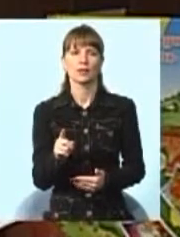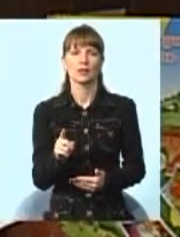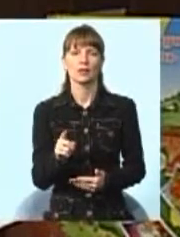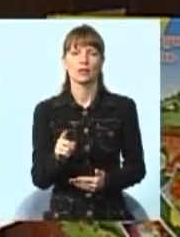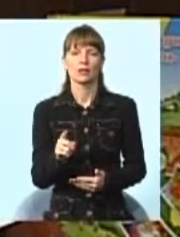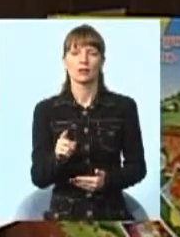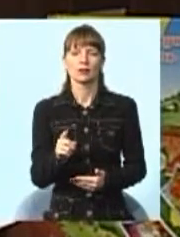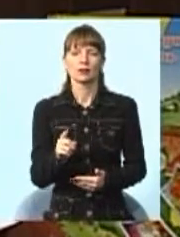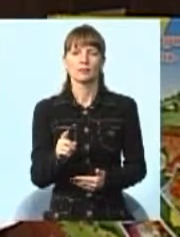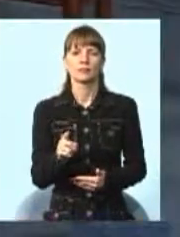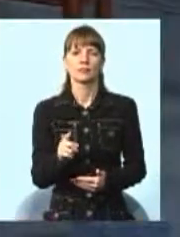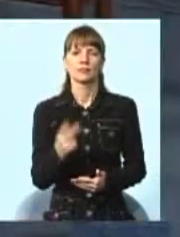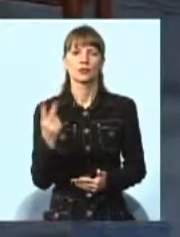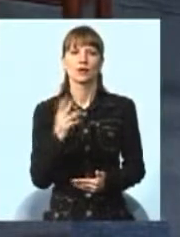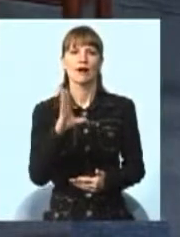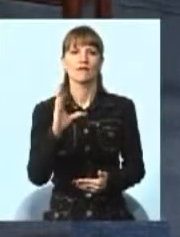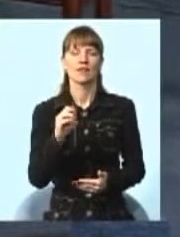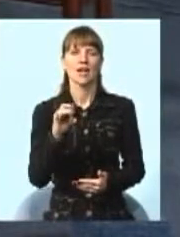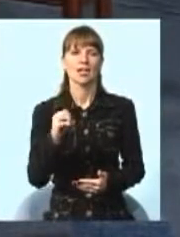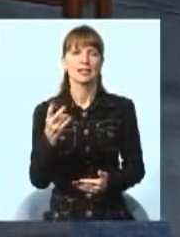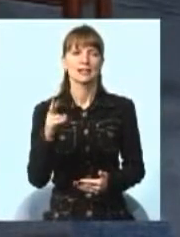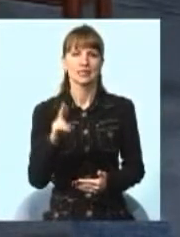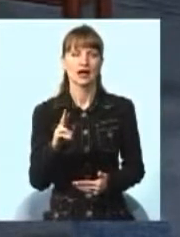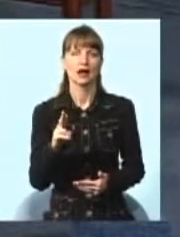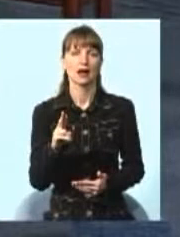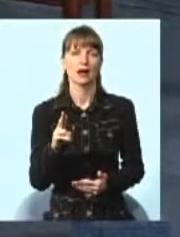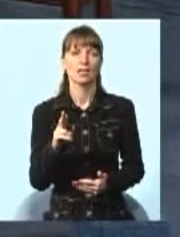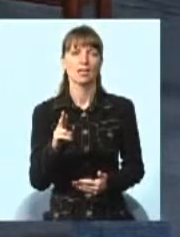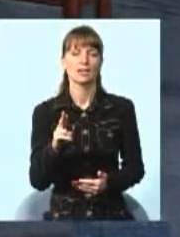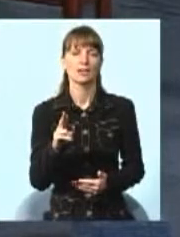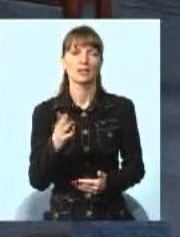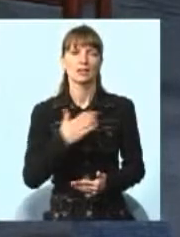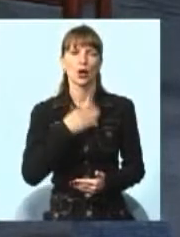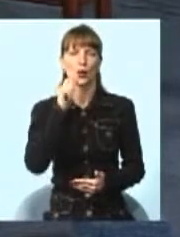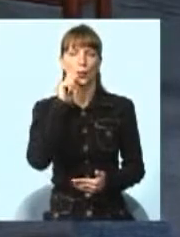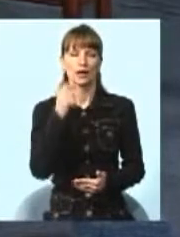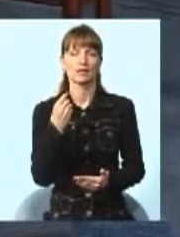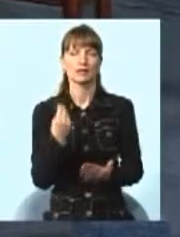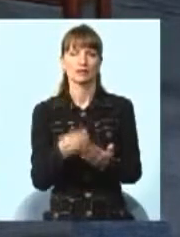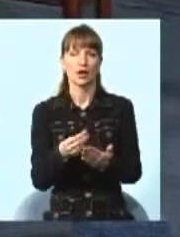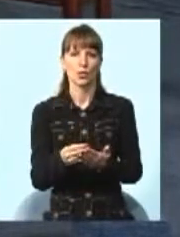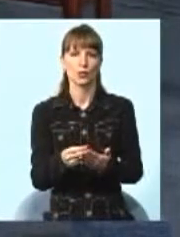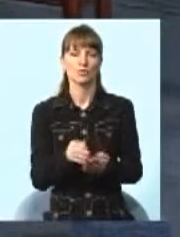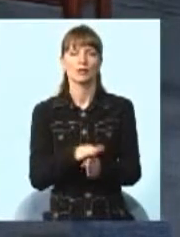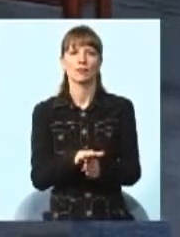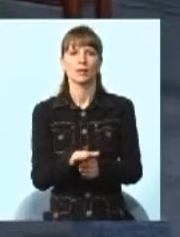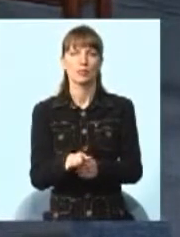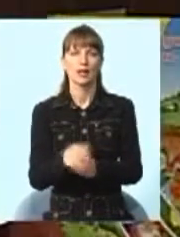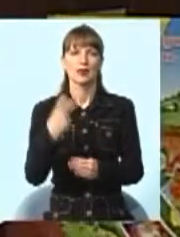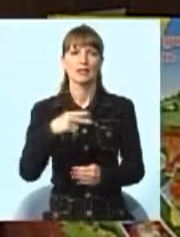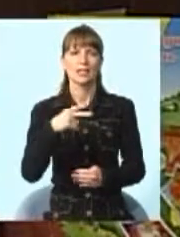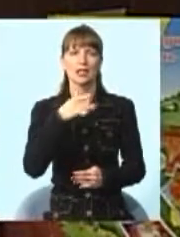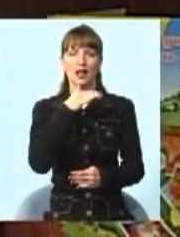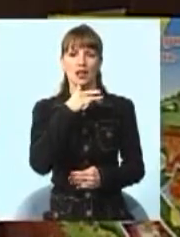що? Вересня. Вересня. 2 вересня нашій українській валюті виповнилося 20